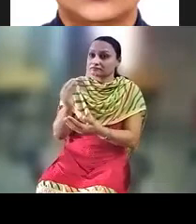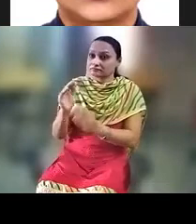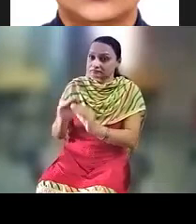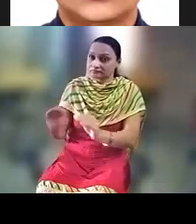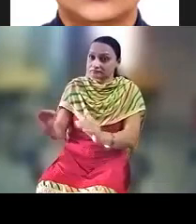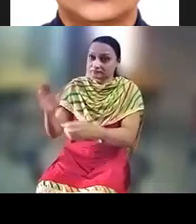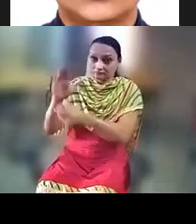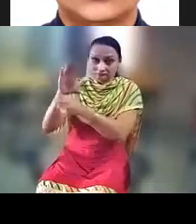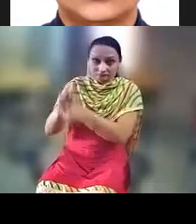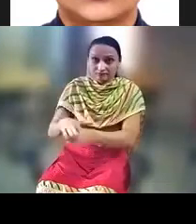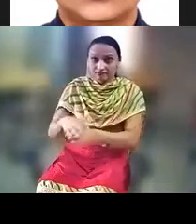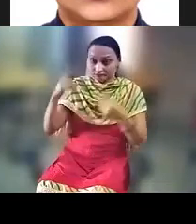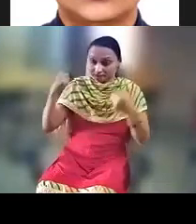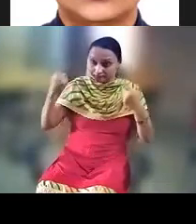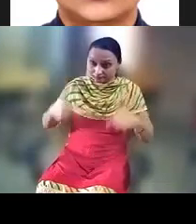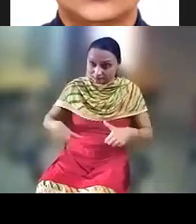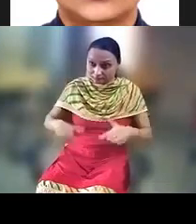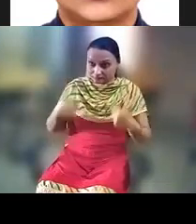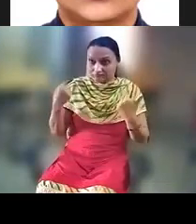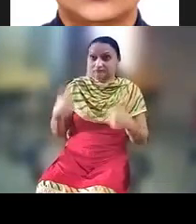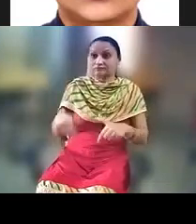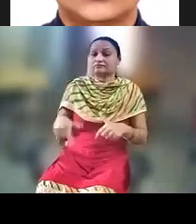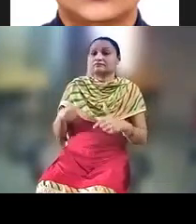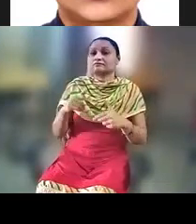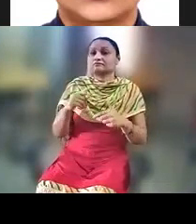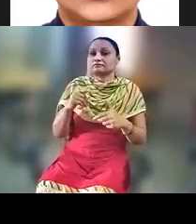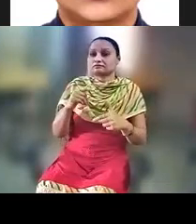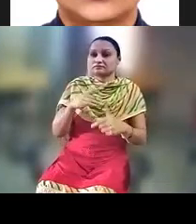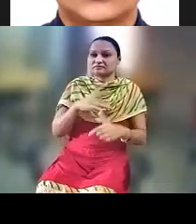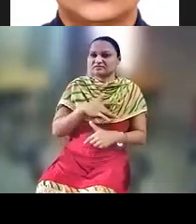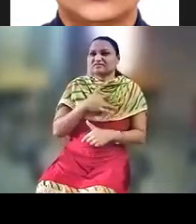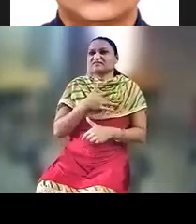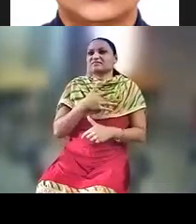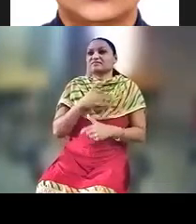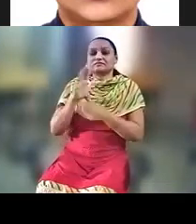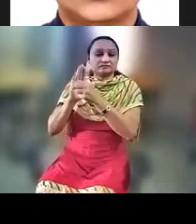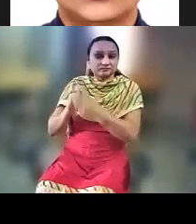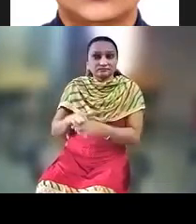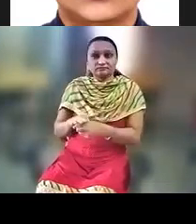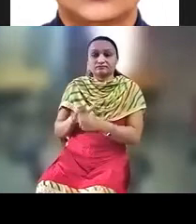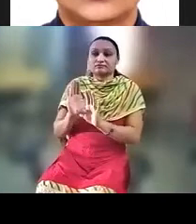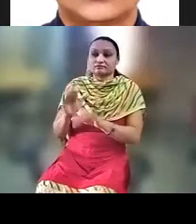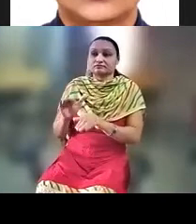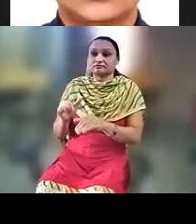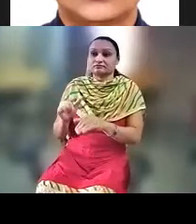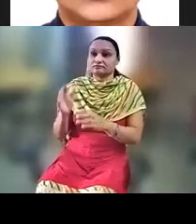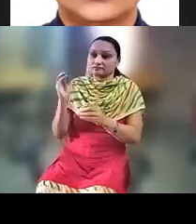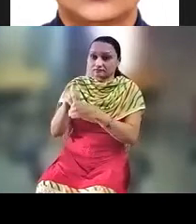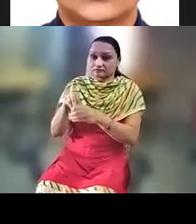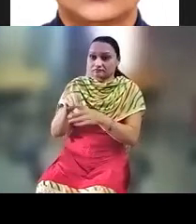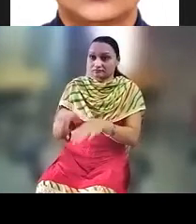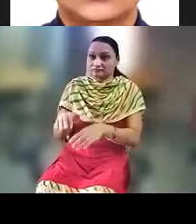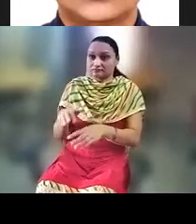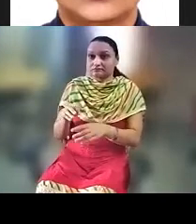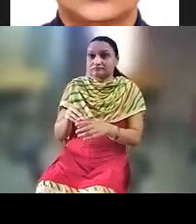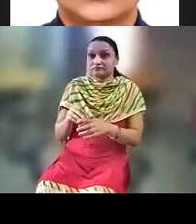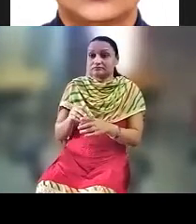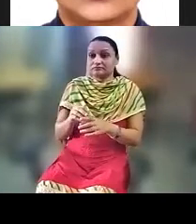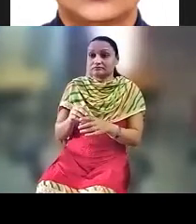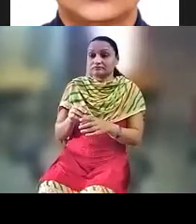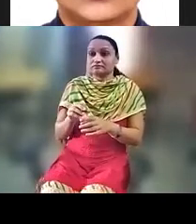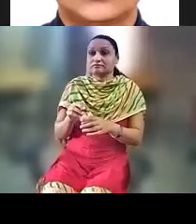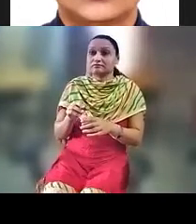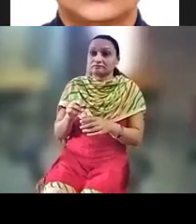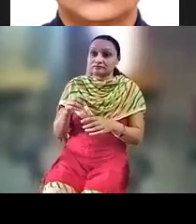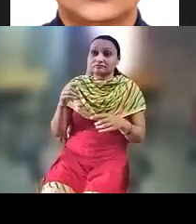फिजिकल, सेक्सुअल, इमोशनल सारे तरह के अब्यूज आ जाते हैं, और इमोशनल अब्यूज और फिजिकल अब्यूज